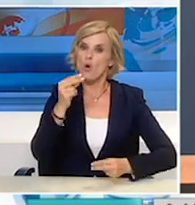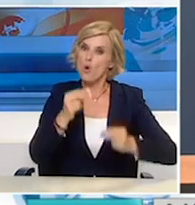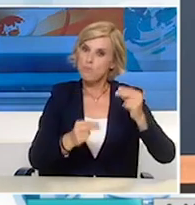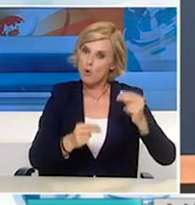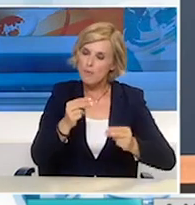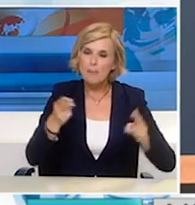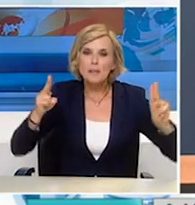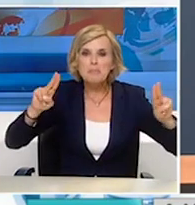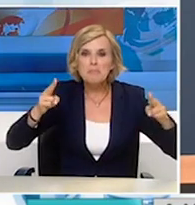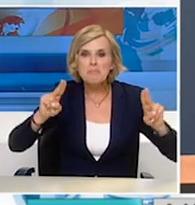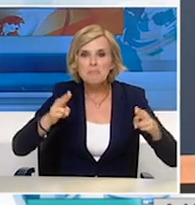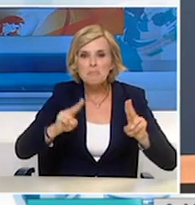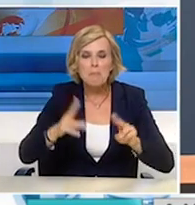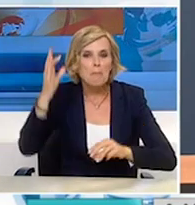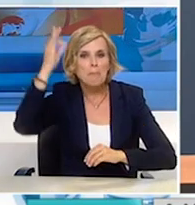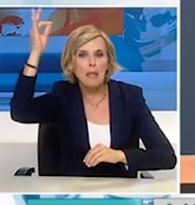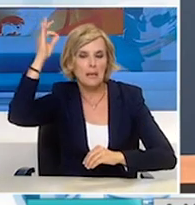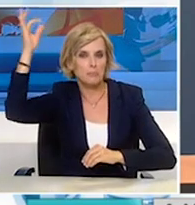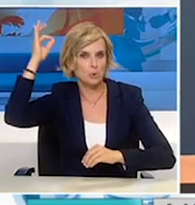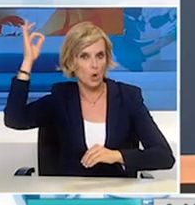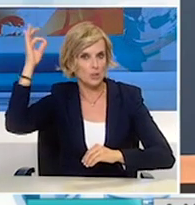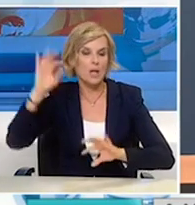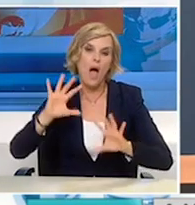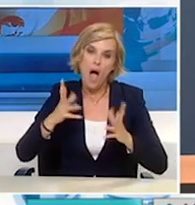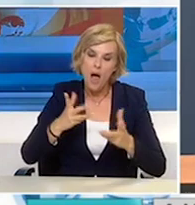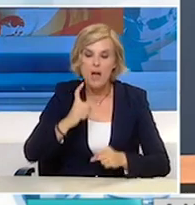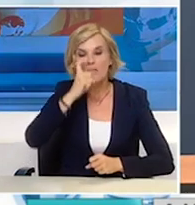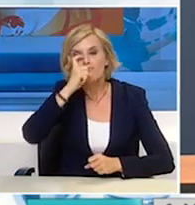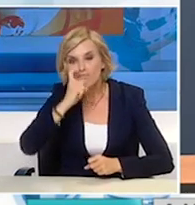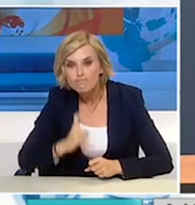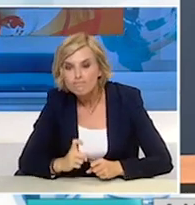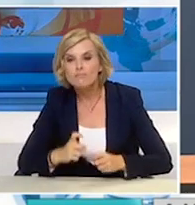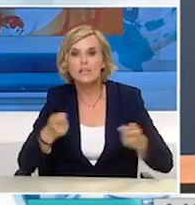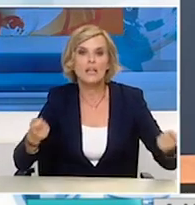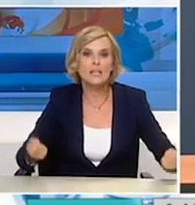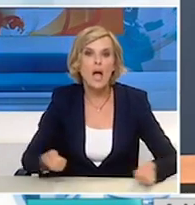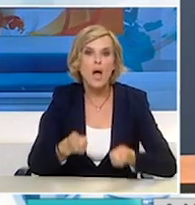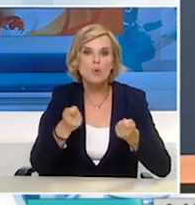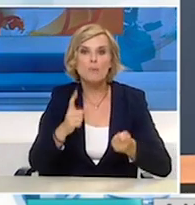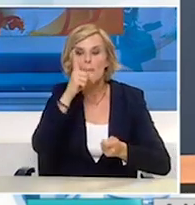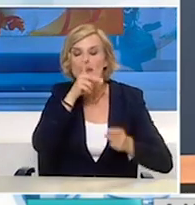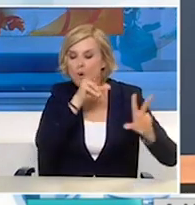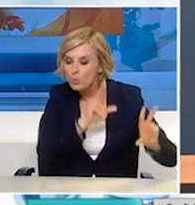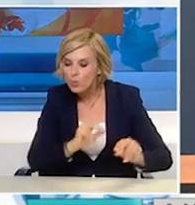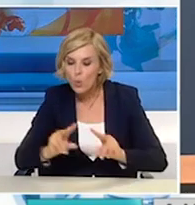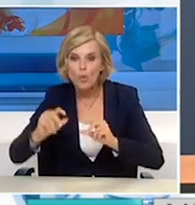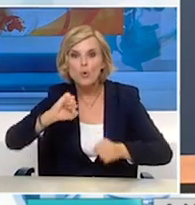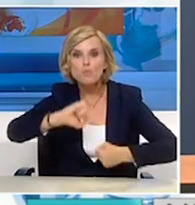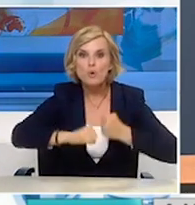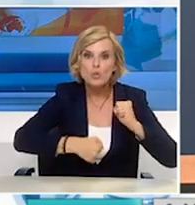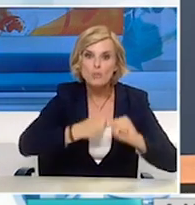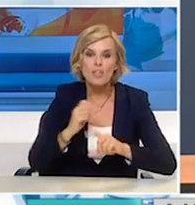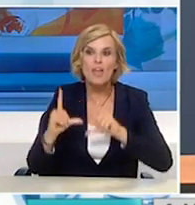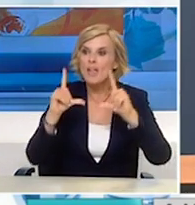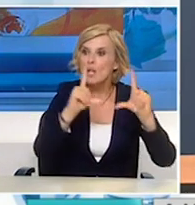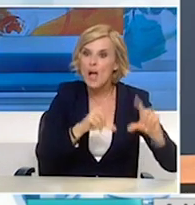εντοπίζονται σε πολύ περιορισμένους χώρους και περιπτώσεις και δεν αναιρούν τη συνολική εικόνα της συντεταγμένης προσπάθειας. Οι εικόνες της Ελλάδας ταξιδεύουν